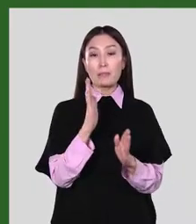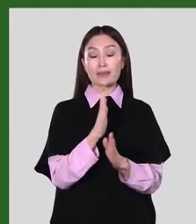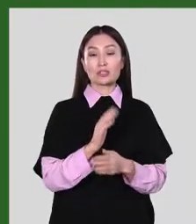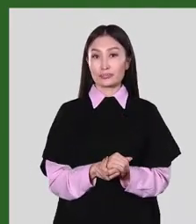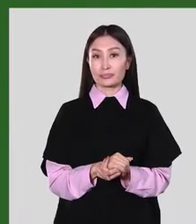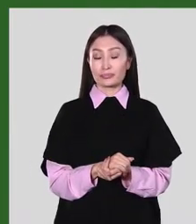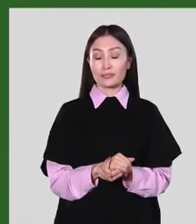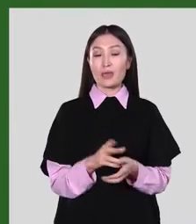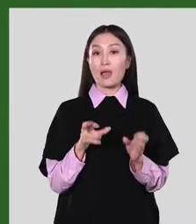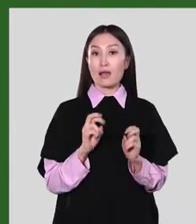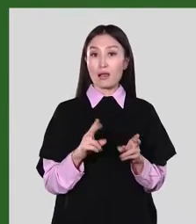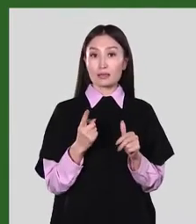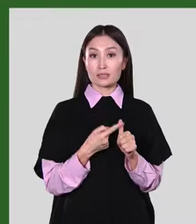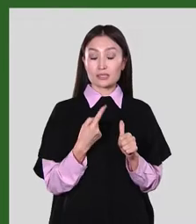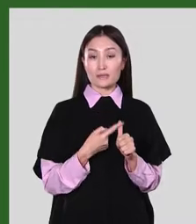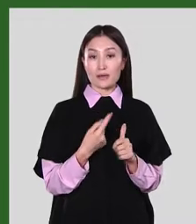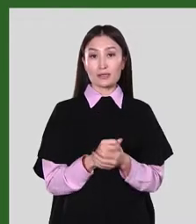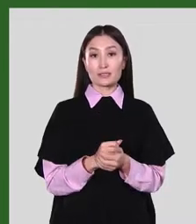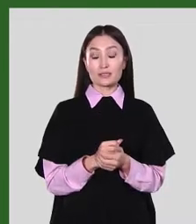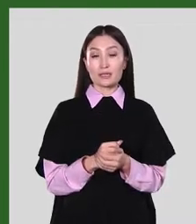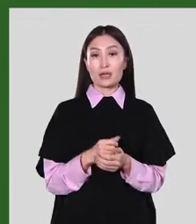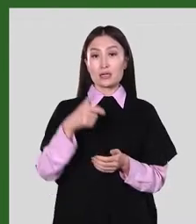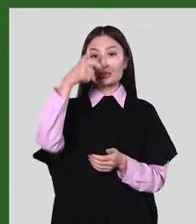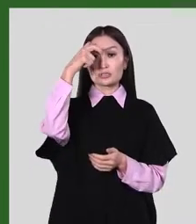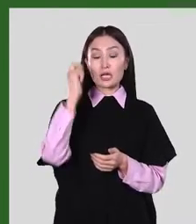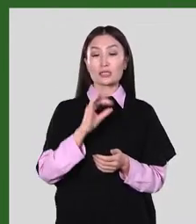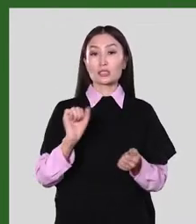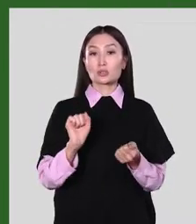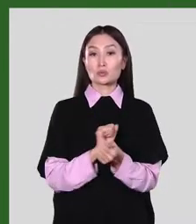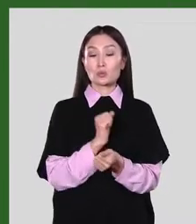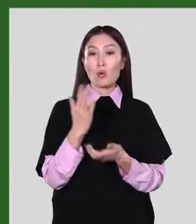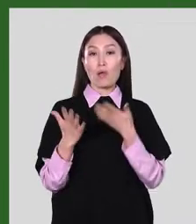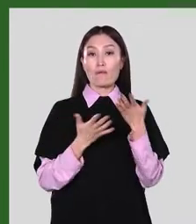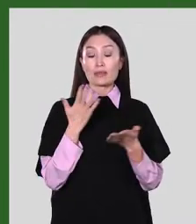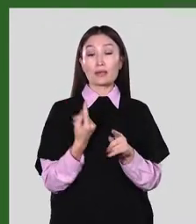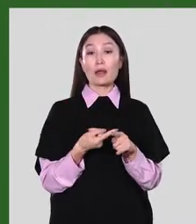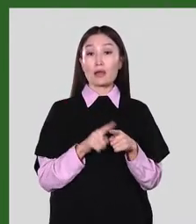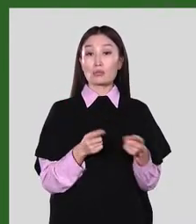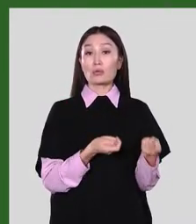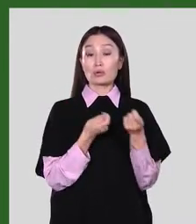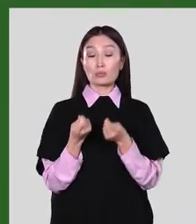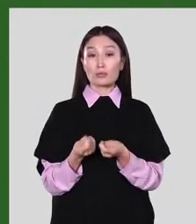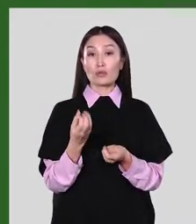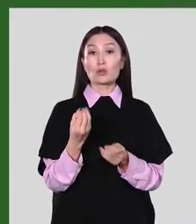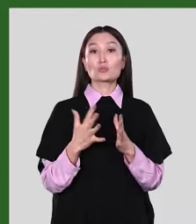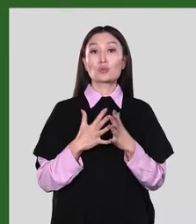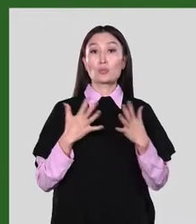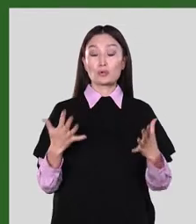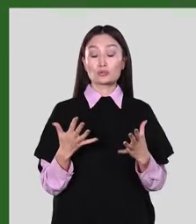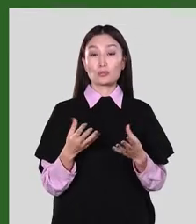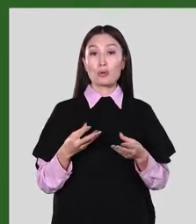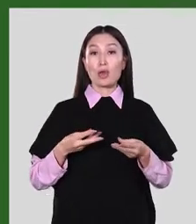как называется жаркий и сухой ветер который приводит к еще большему